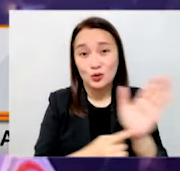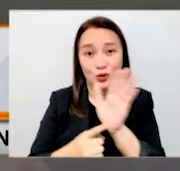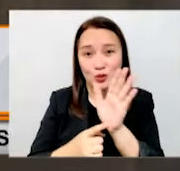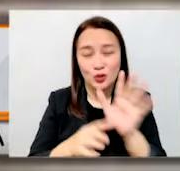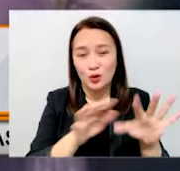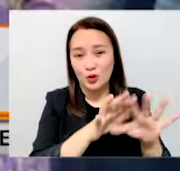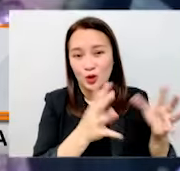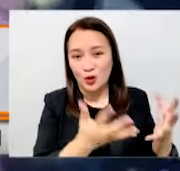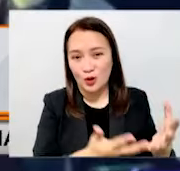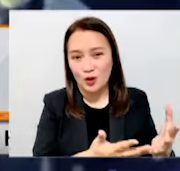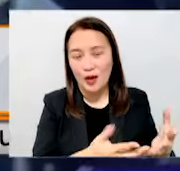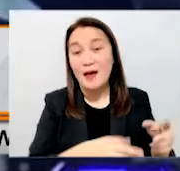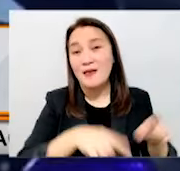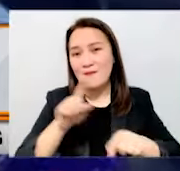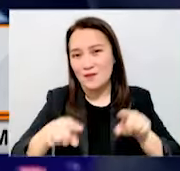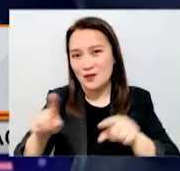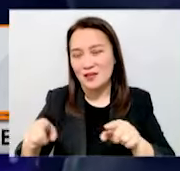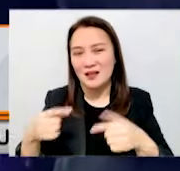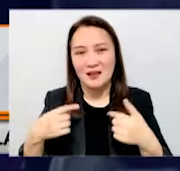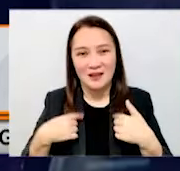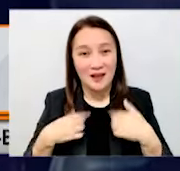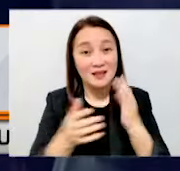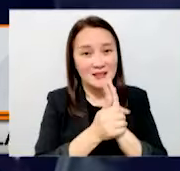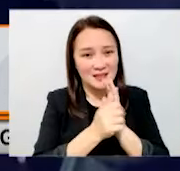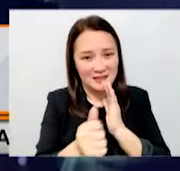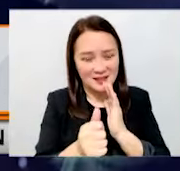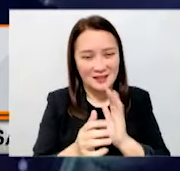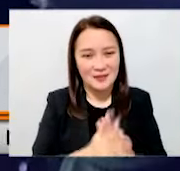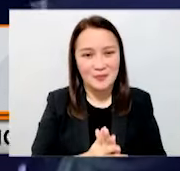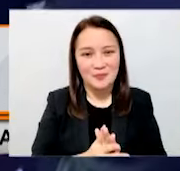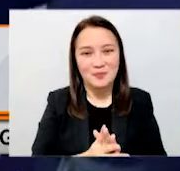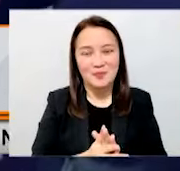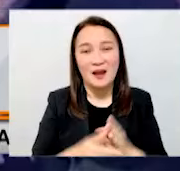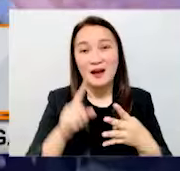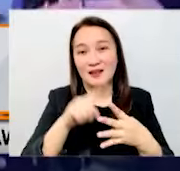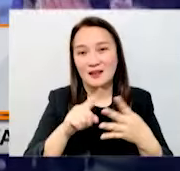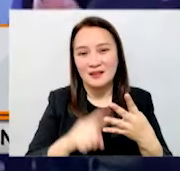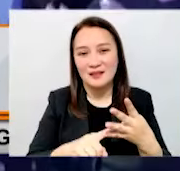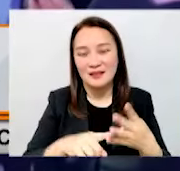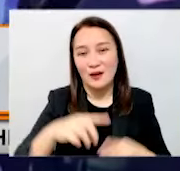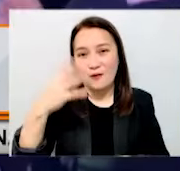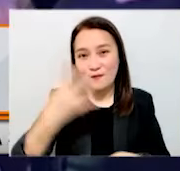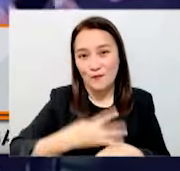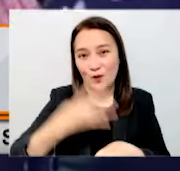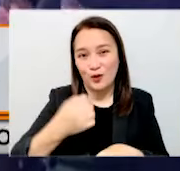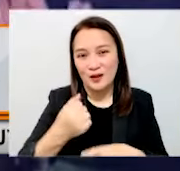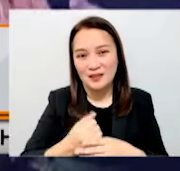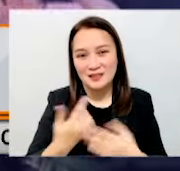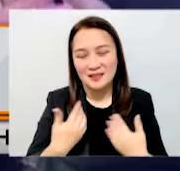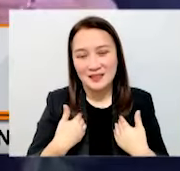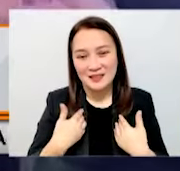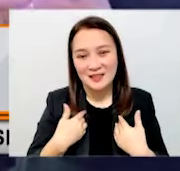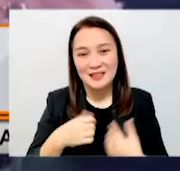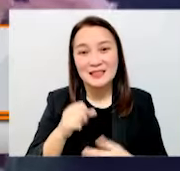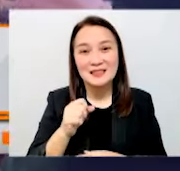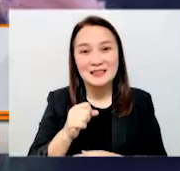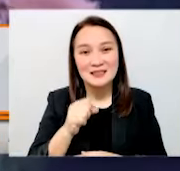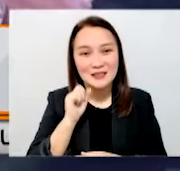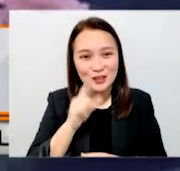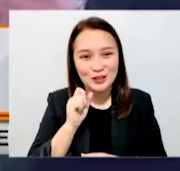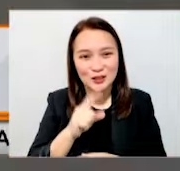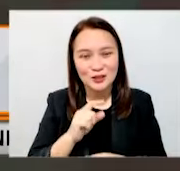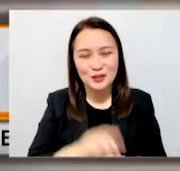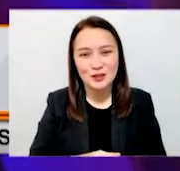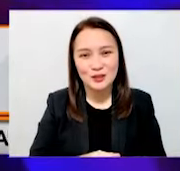versatility ko. Ang top 4 finalist na si Angel, masaya sa pagkapanalo ng kapatid na si Maxie. I'm so